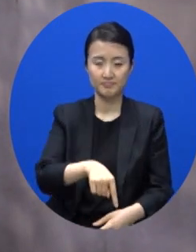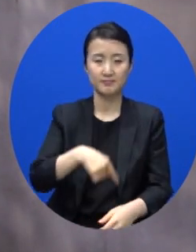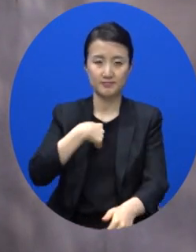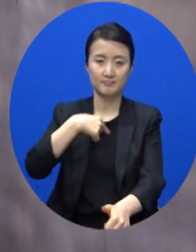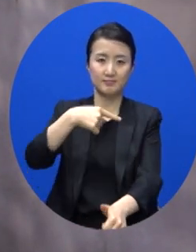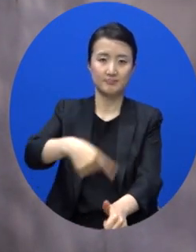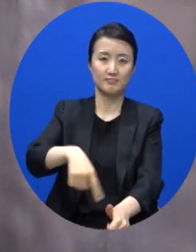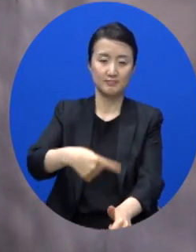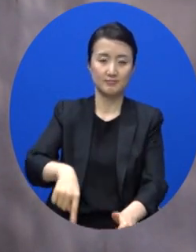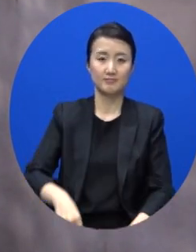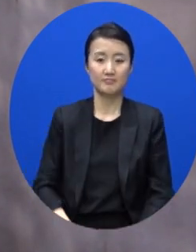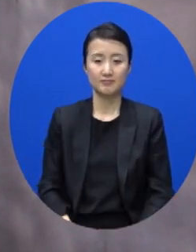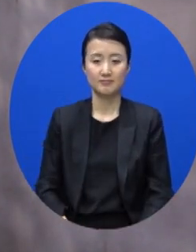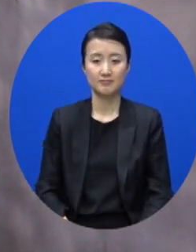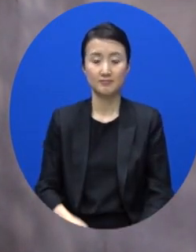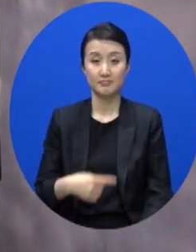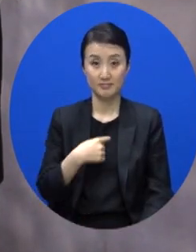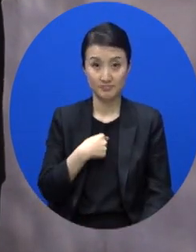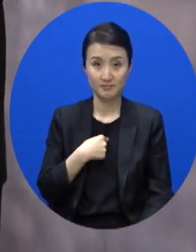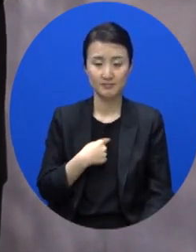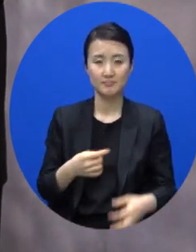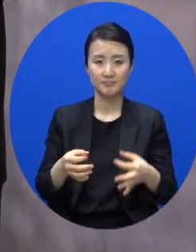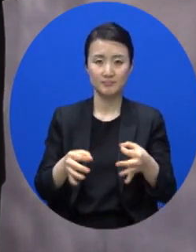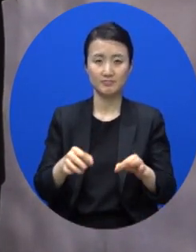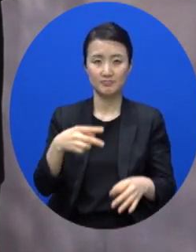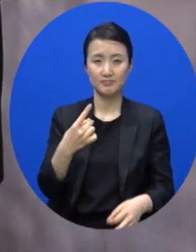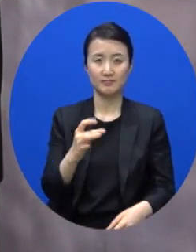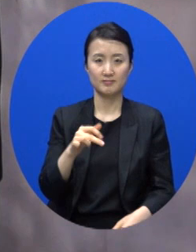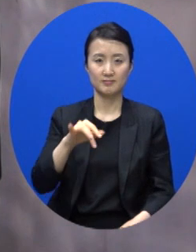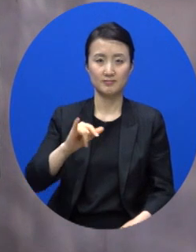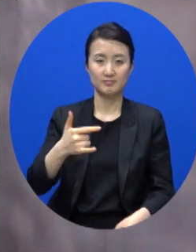돼가지고 제가 김동진 선생님께